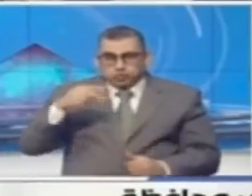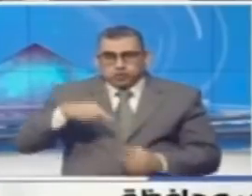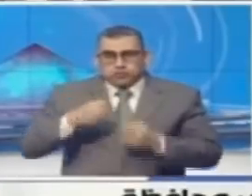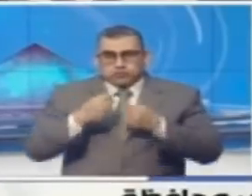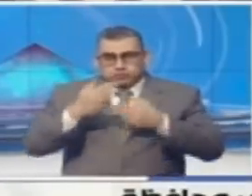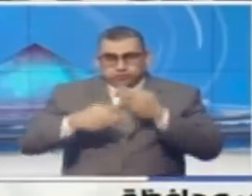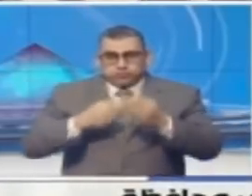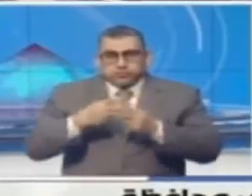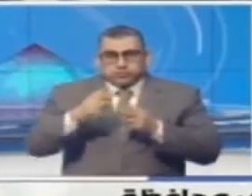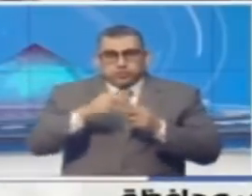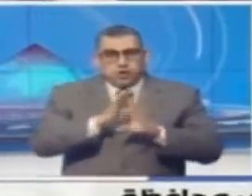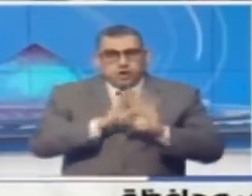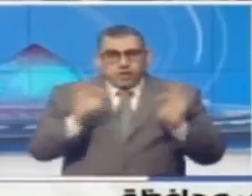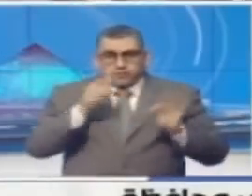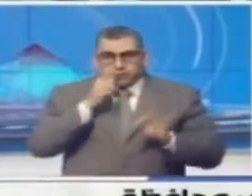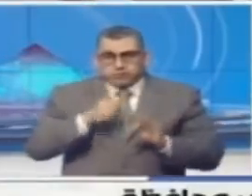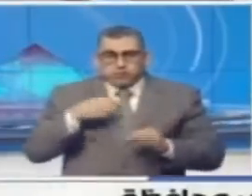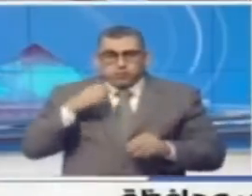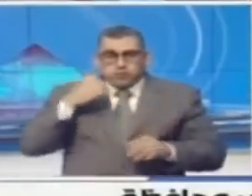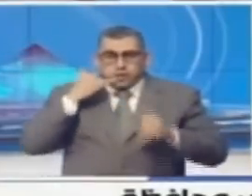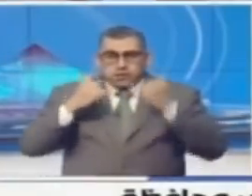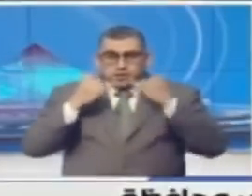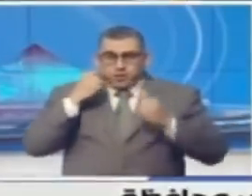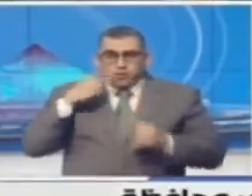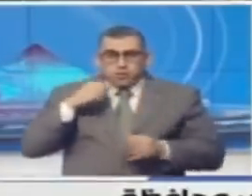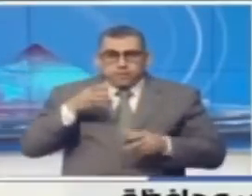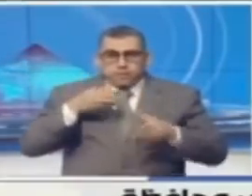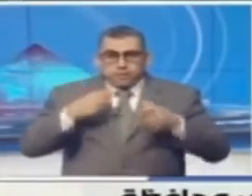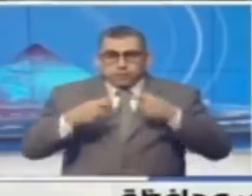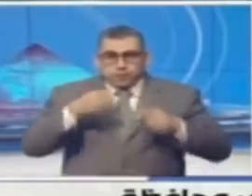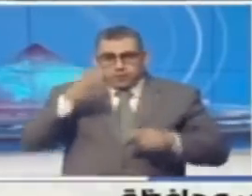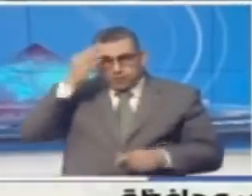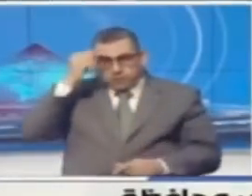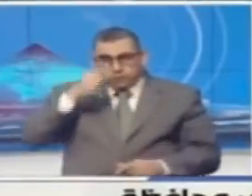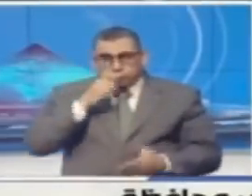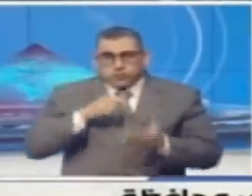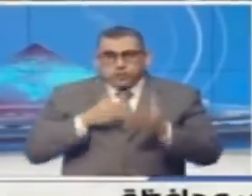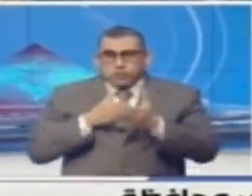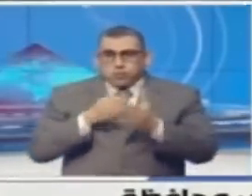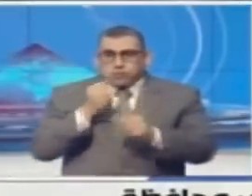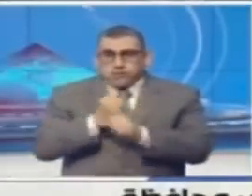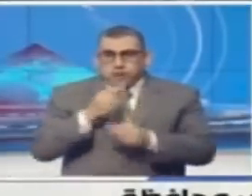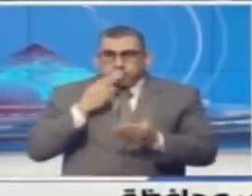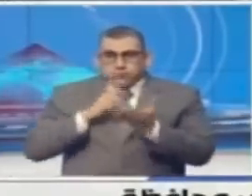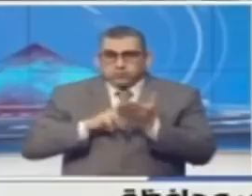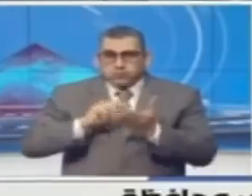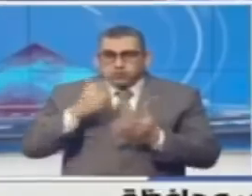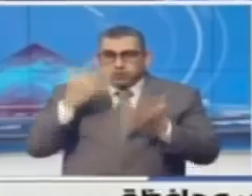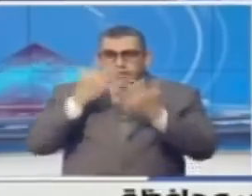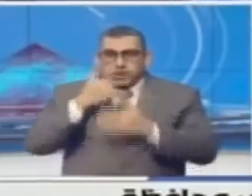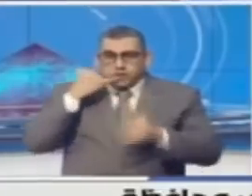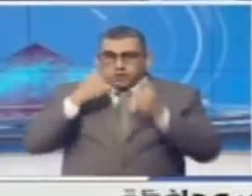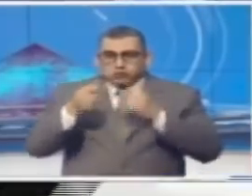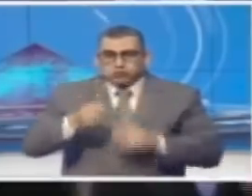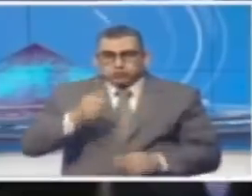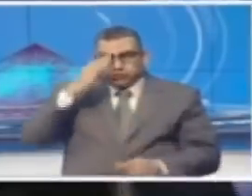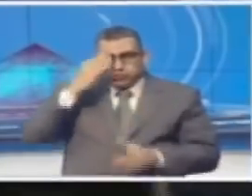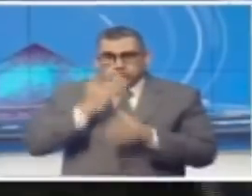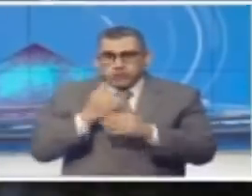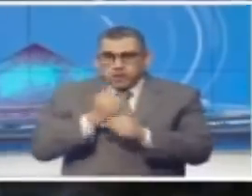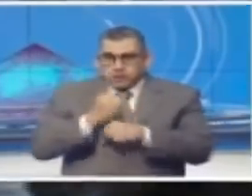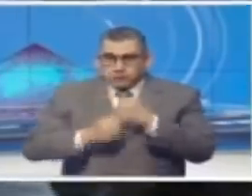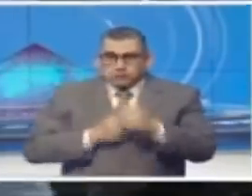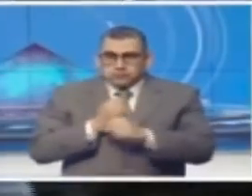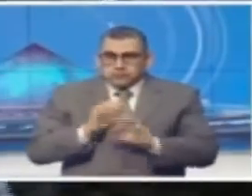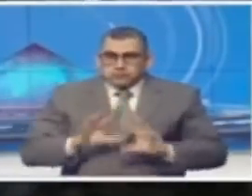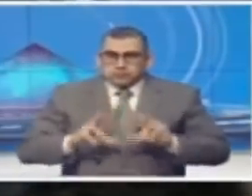وخلال الجولة أشاد وزير الاتصالات وتكنولوجيا المعلومات بجهود العاملين بالمصرية للاتصالات في تنفيذ أعمال